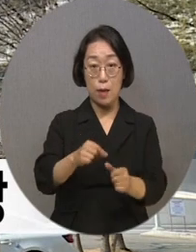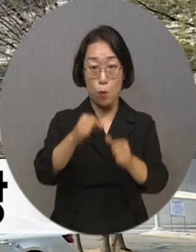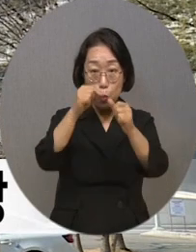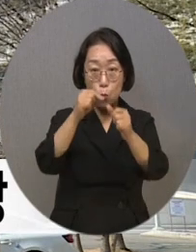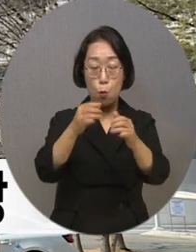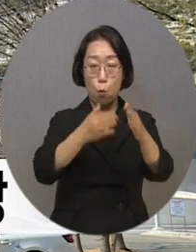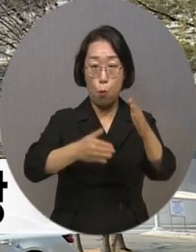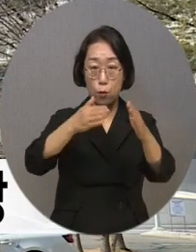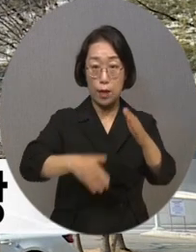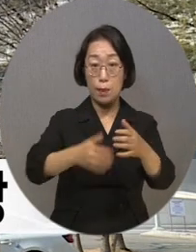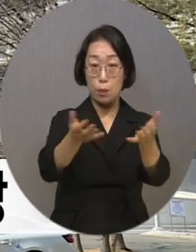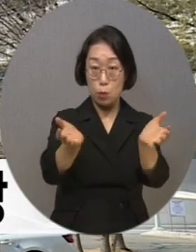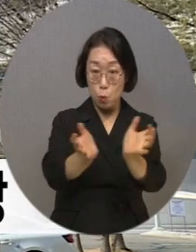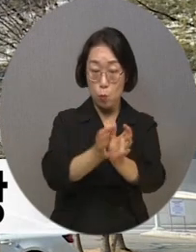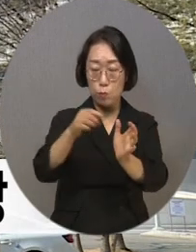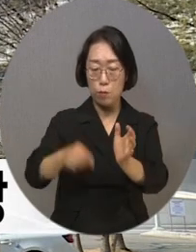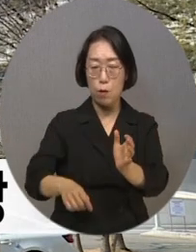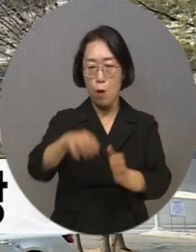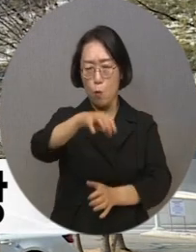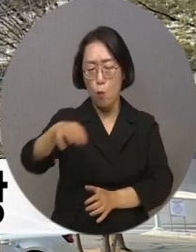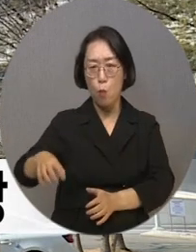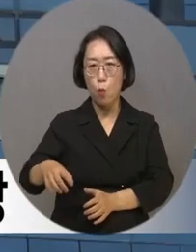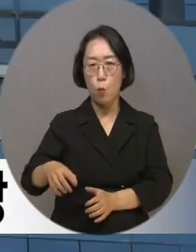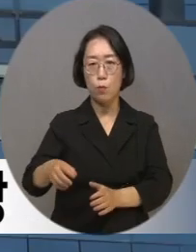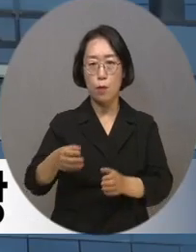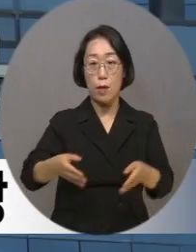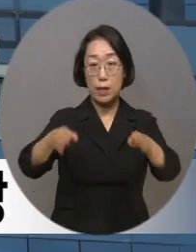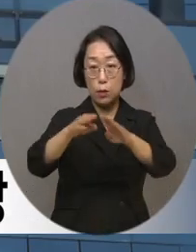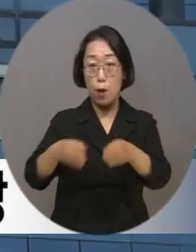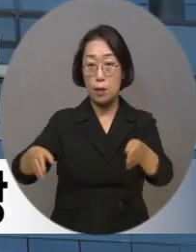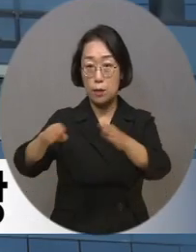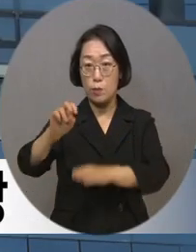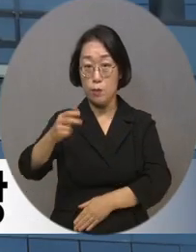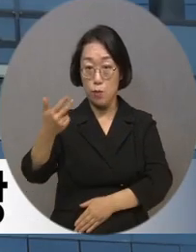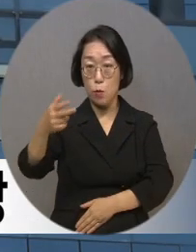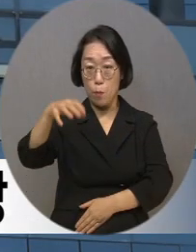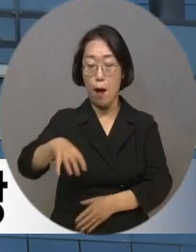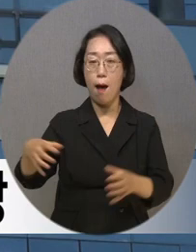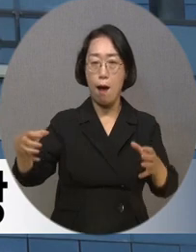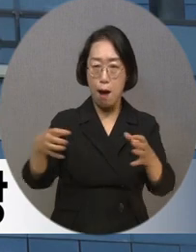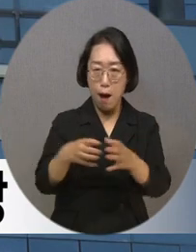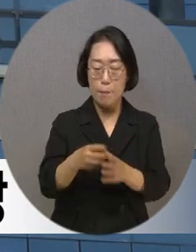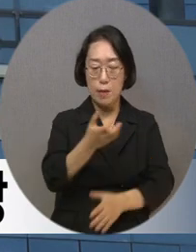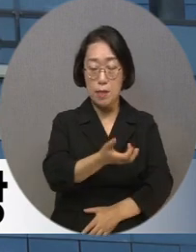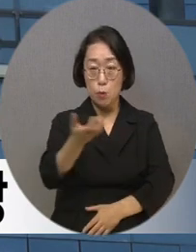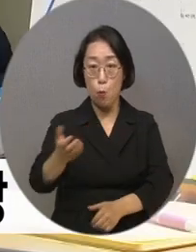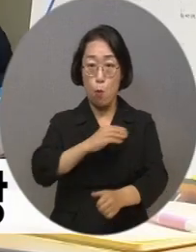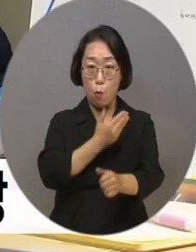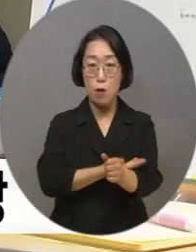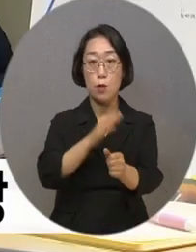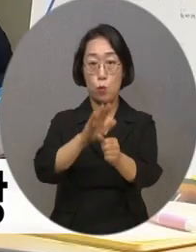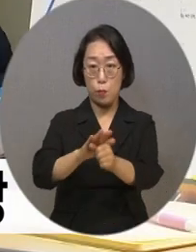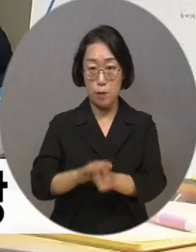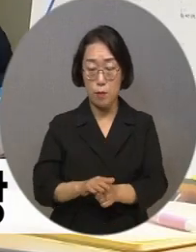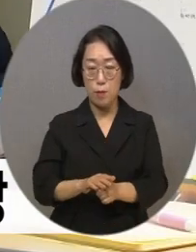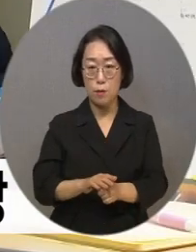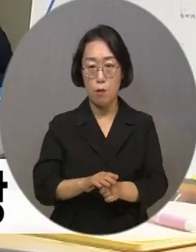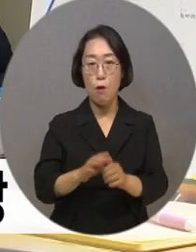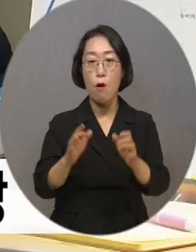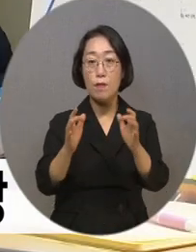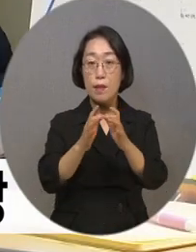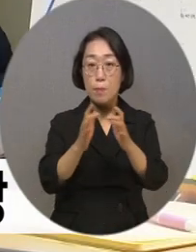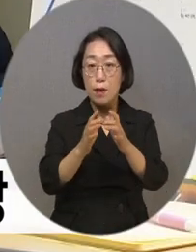한국장애인고용공단이 전국 27개 공공기관과 함께 장애인 이동권 향상을 위한 보도 내비게이션 빅데이터를